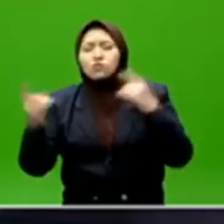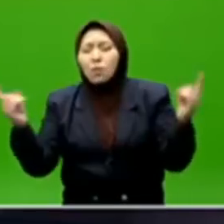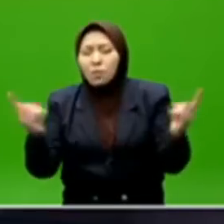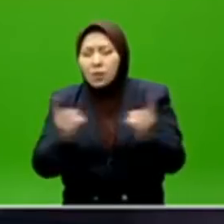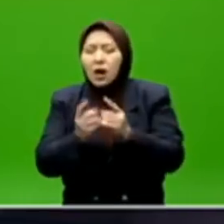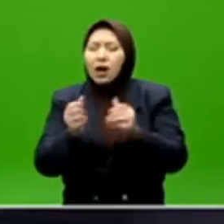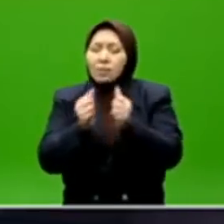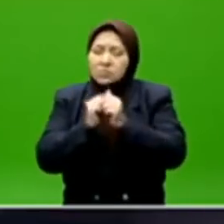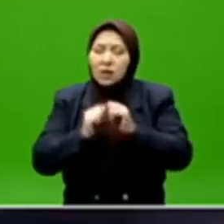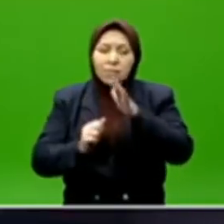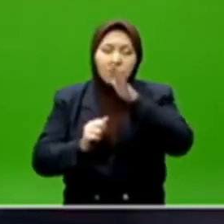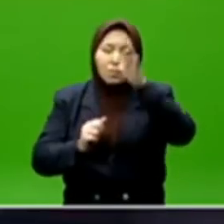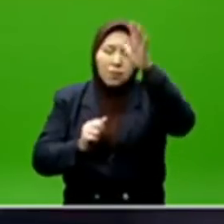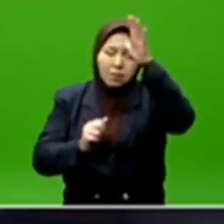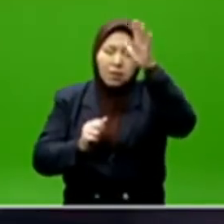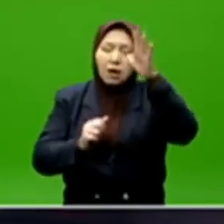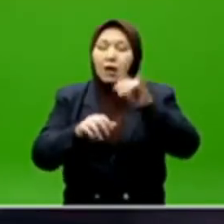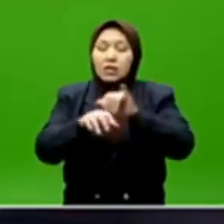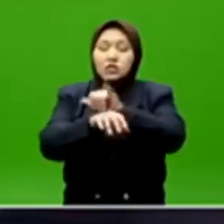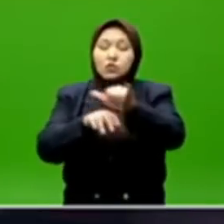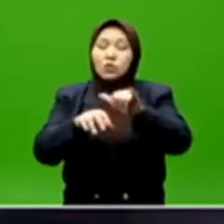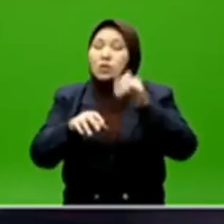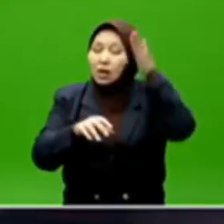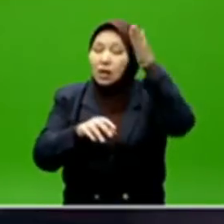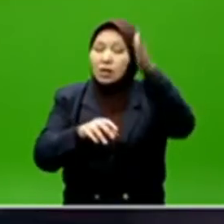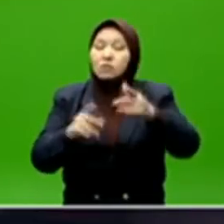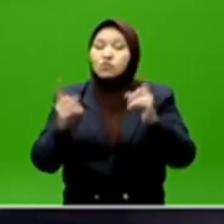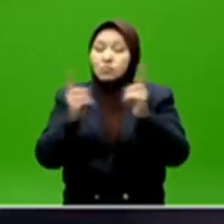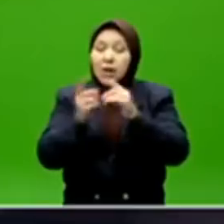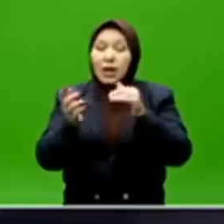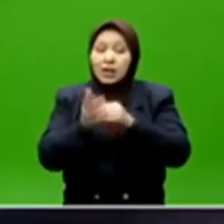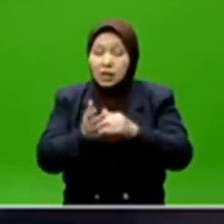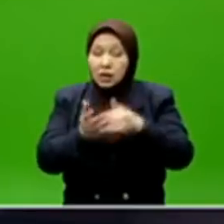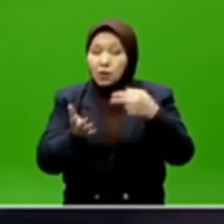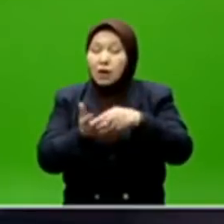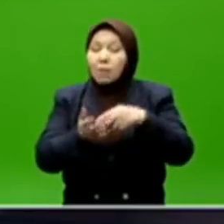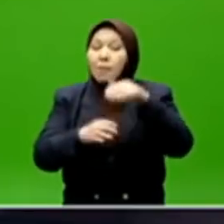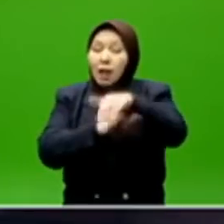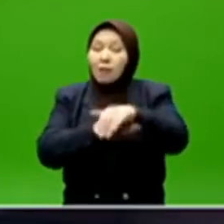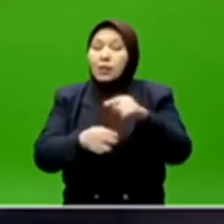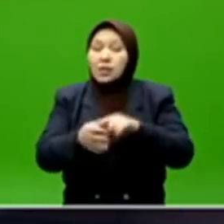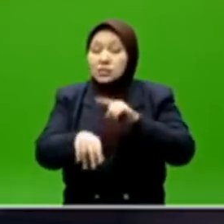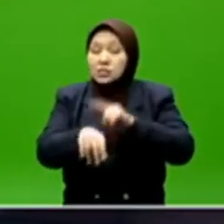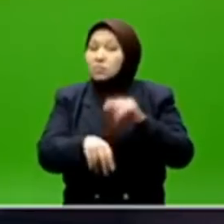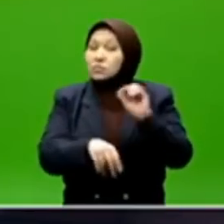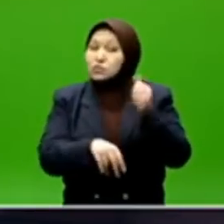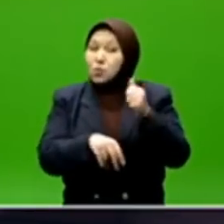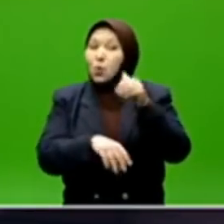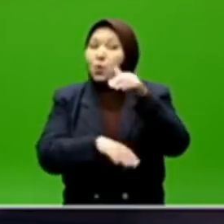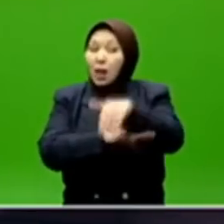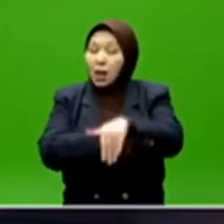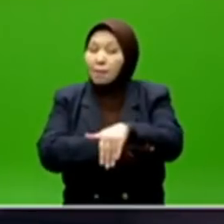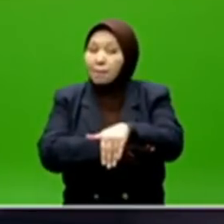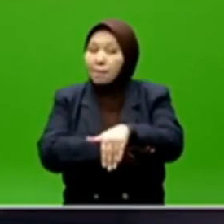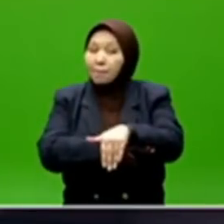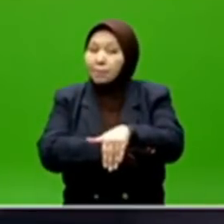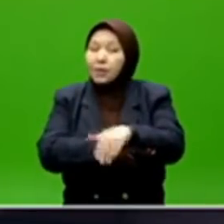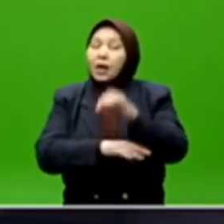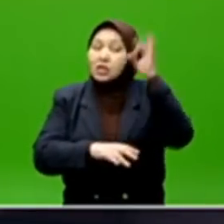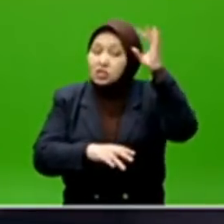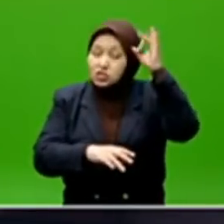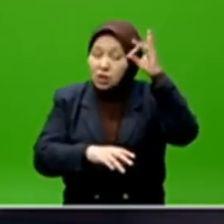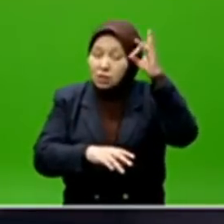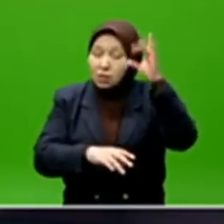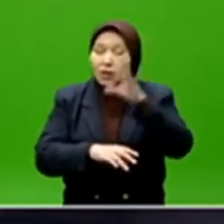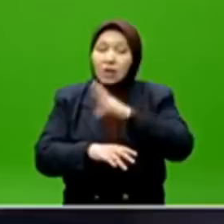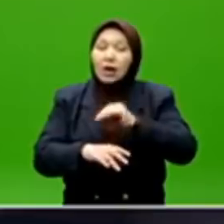ibu ayah kita di syurga nanti, insya-Allah. Kita bertemu lagi dalam siaran ulangan malam ini jam 10 malam. Ya, 10 malam insya-Allah, dan